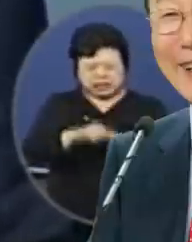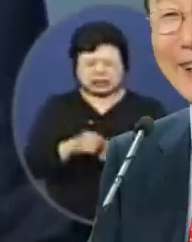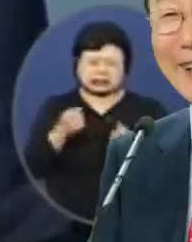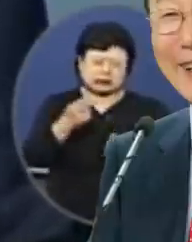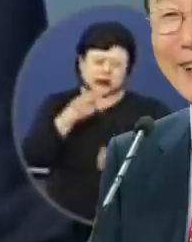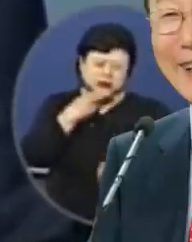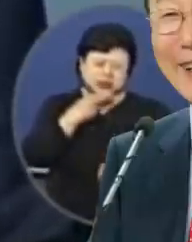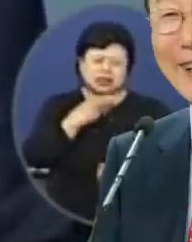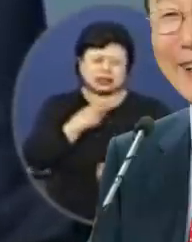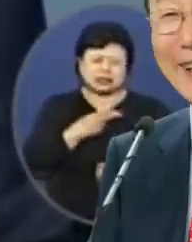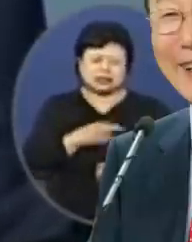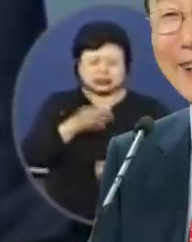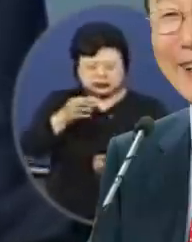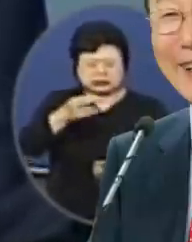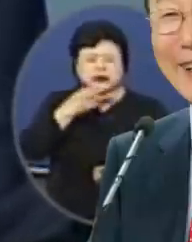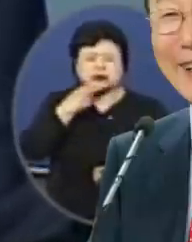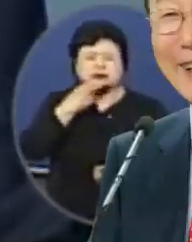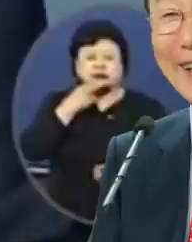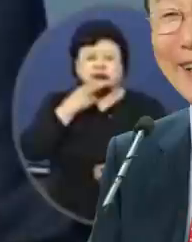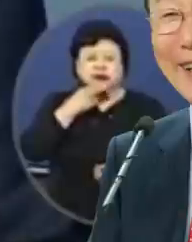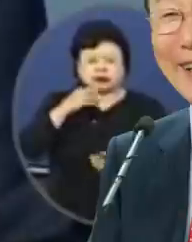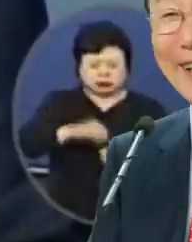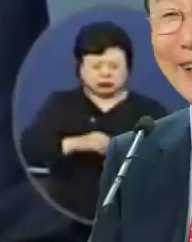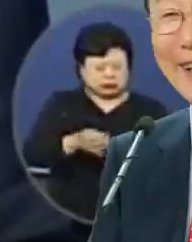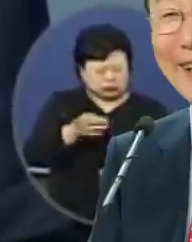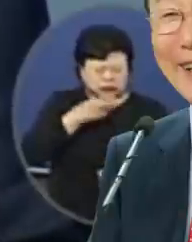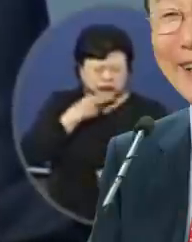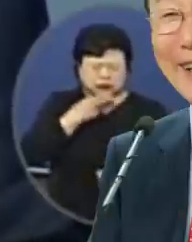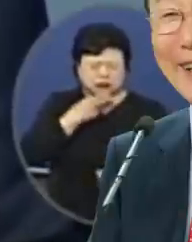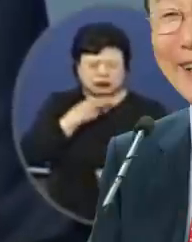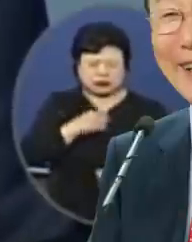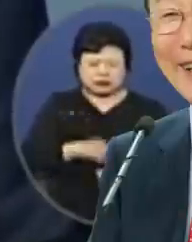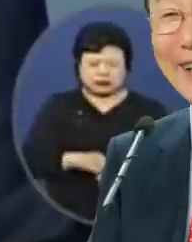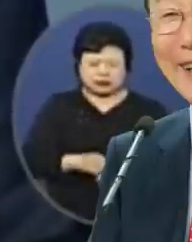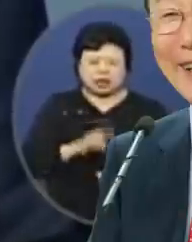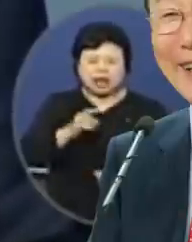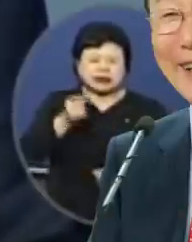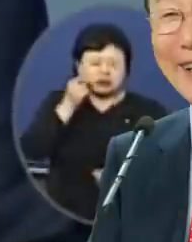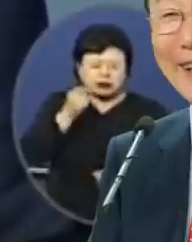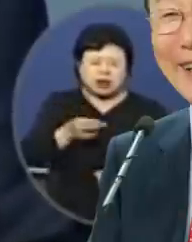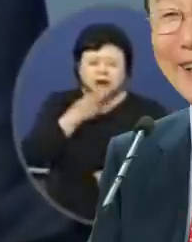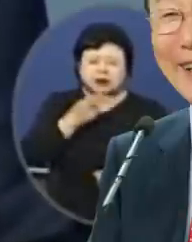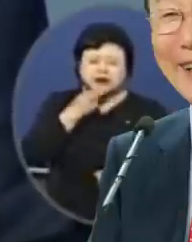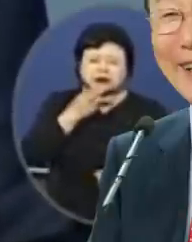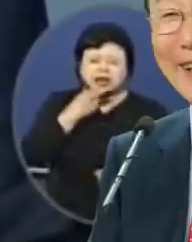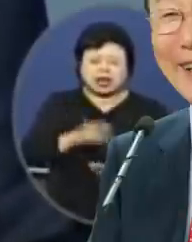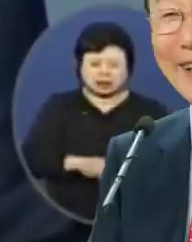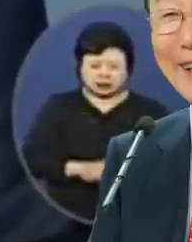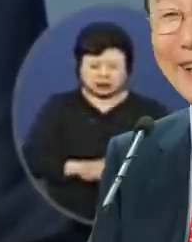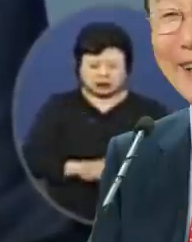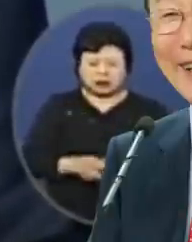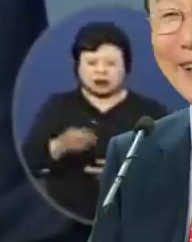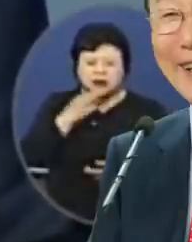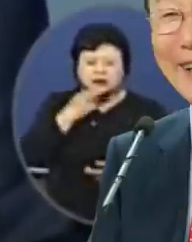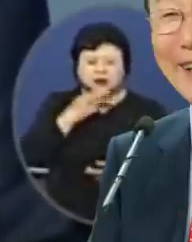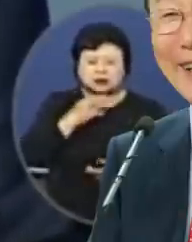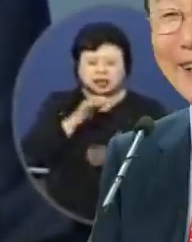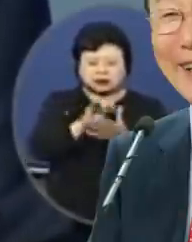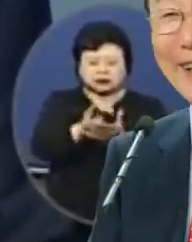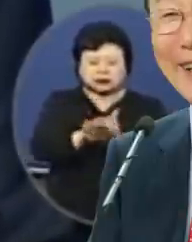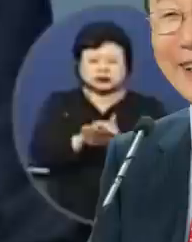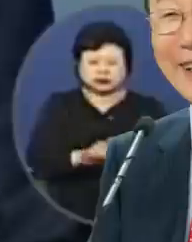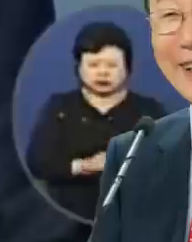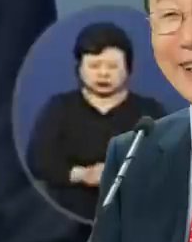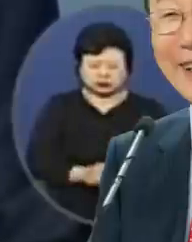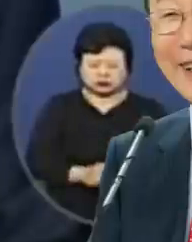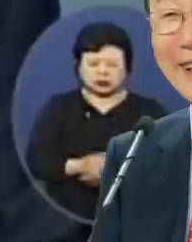나는 재산도 상속받지 못했다. 자꾸 없는 것을 말함으로 없는 것들이 친구 여기 있다고 다